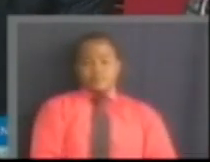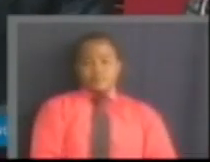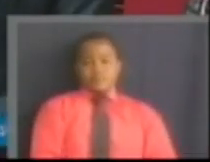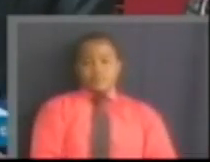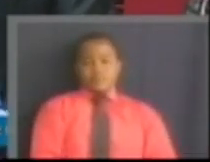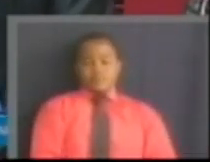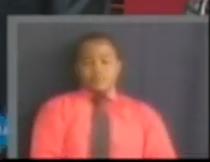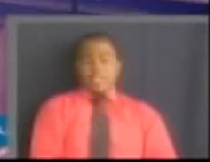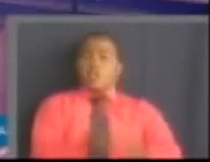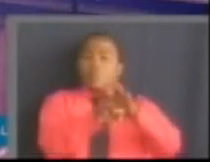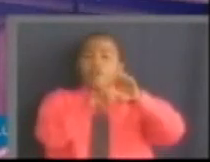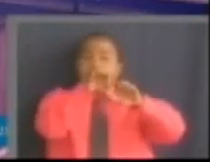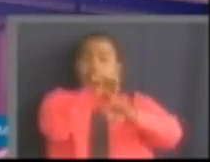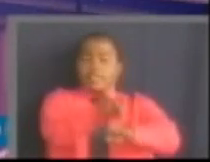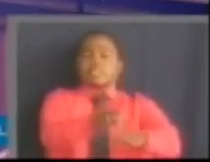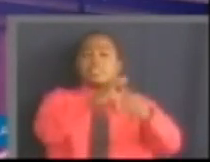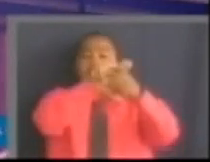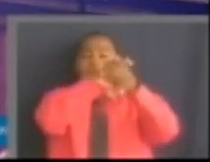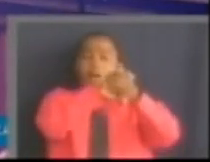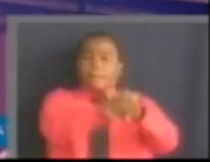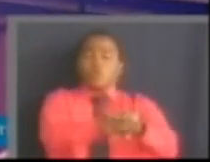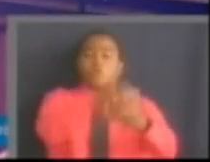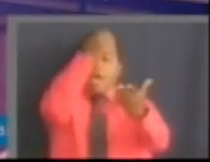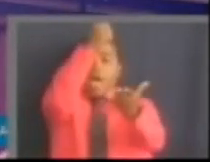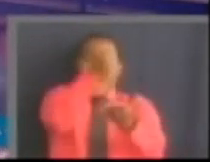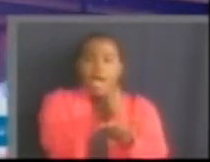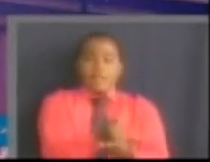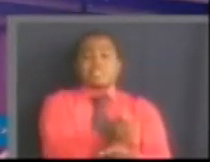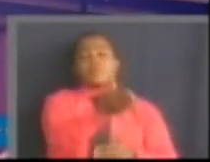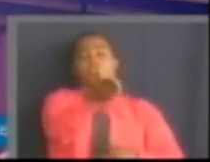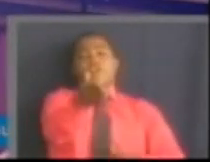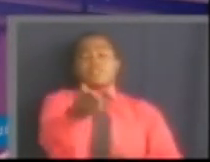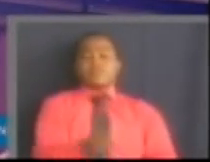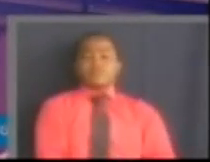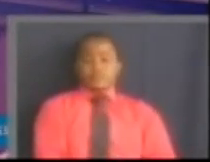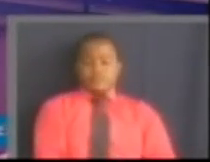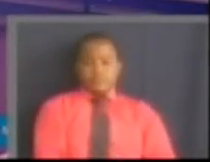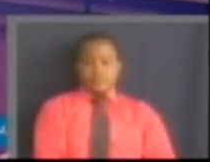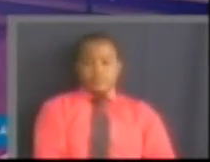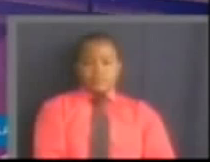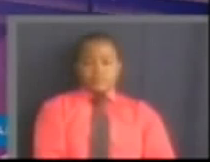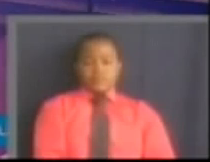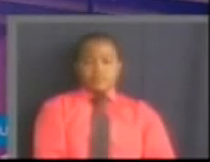Mwenyekiti, naunga mkono azimio hili. Lakini